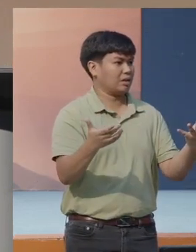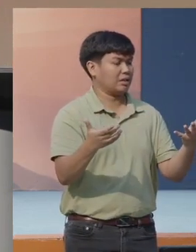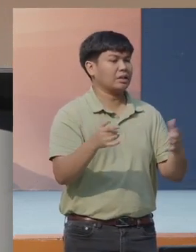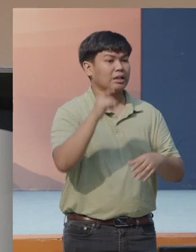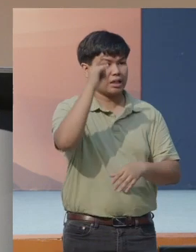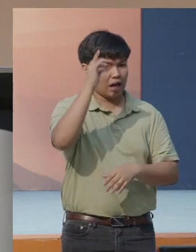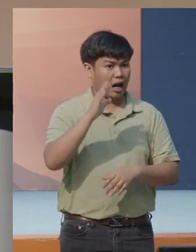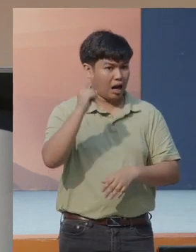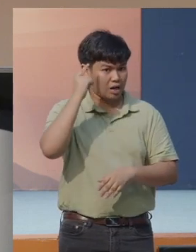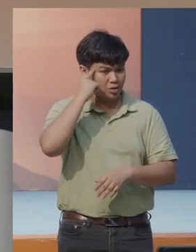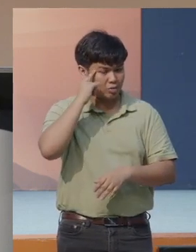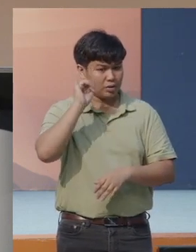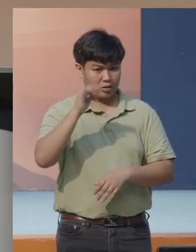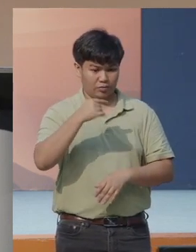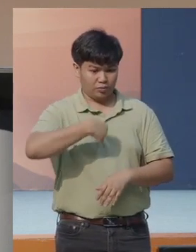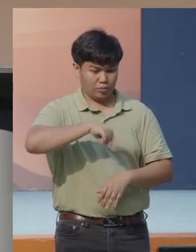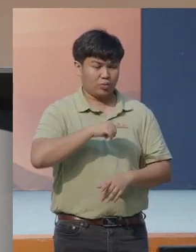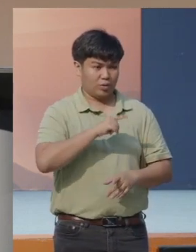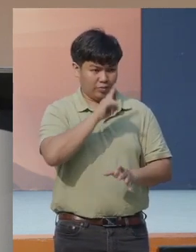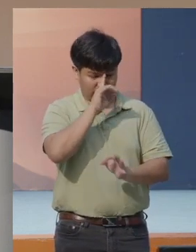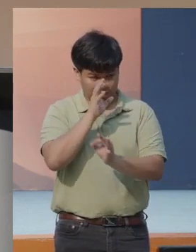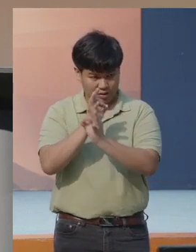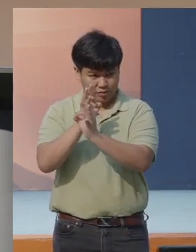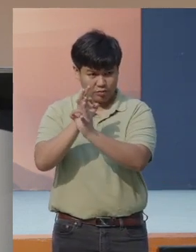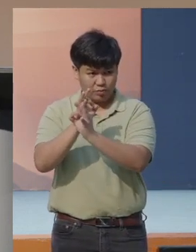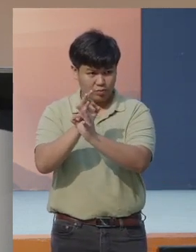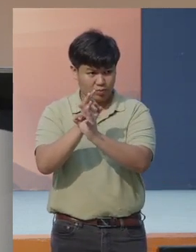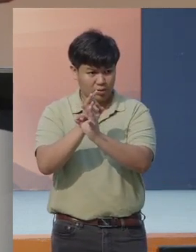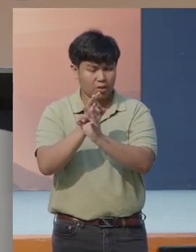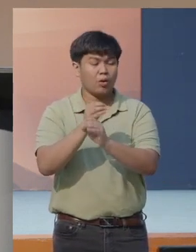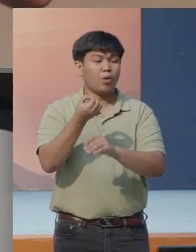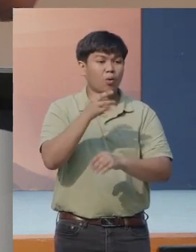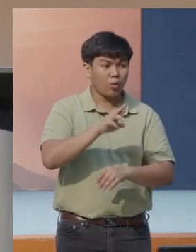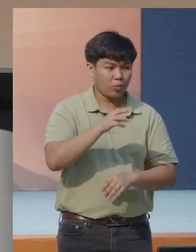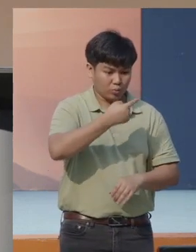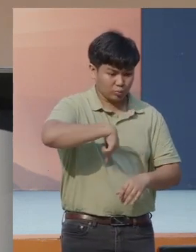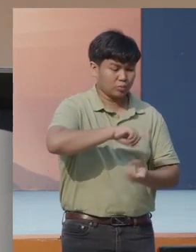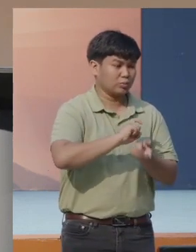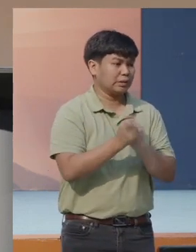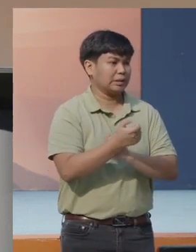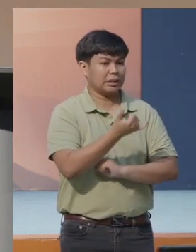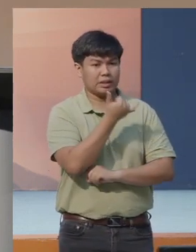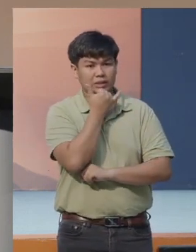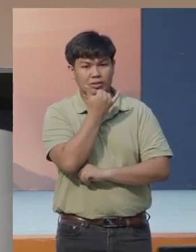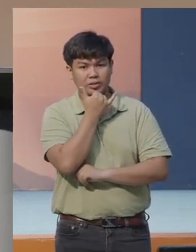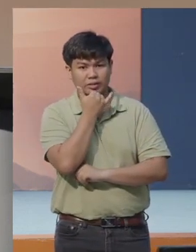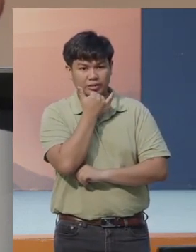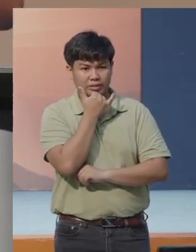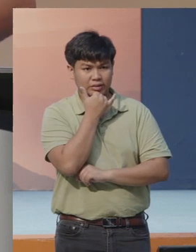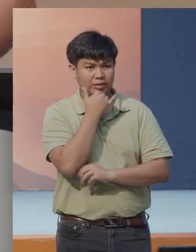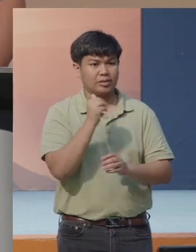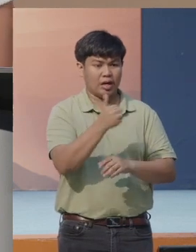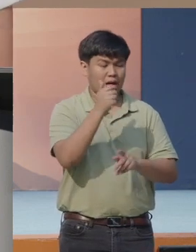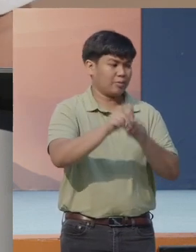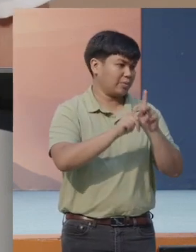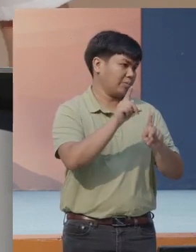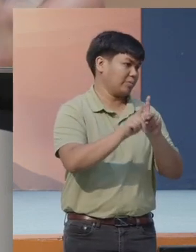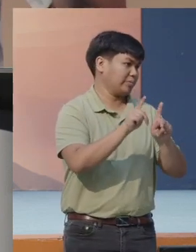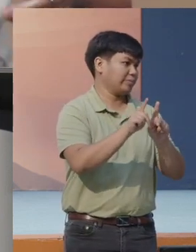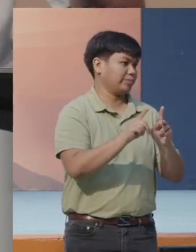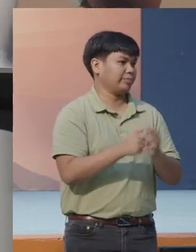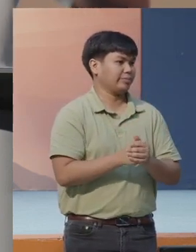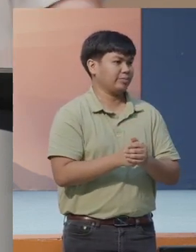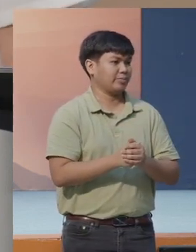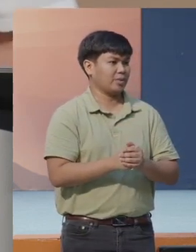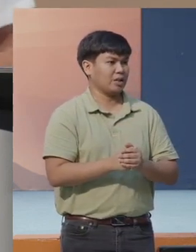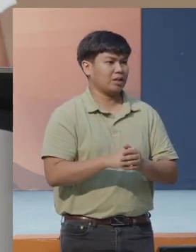kung inosente tayo at alam niya kung kailan tayo mismo yung nagiging masama sa neighbor natin at sa Diyos.